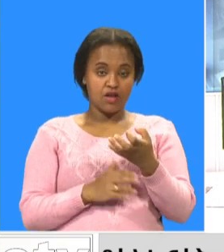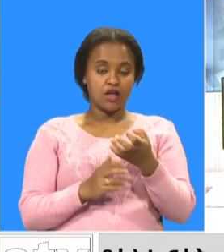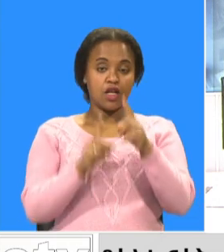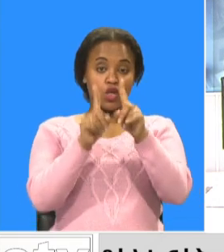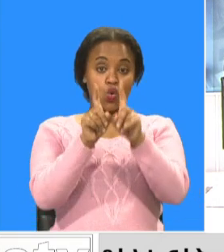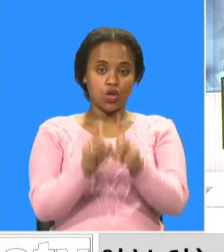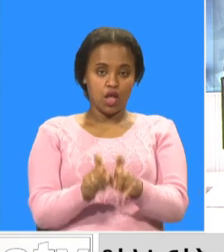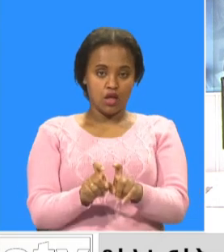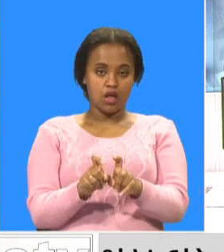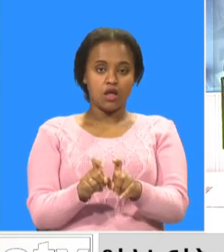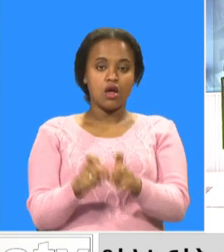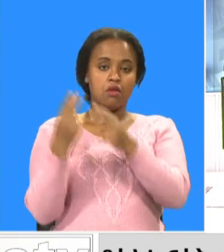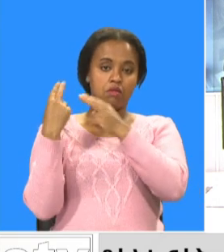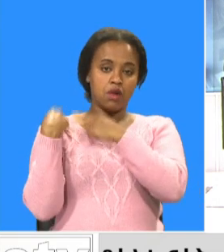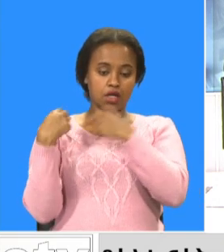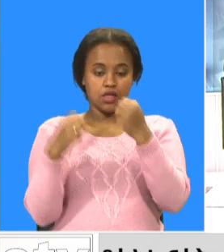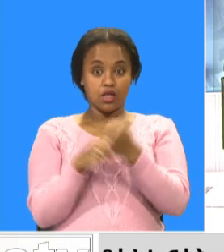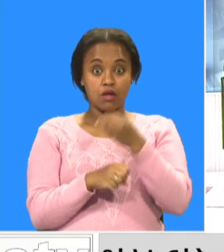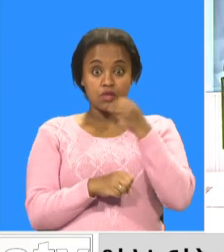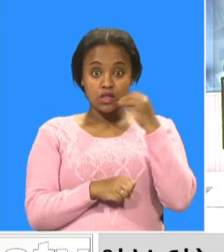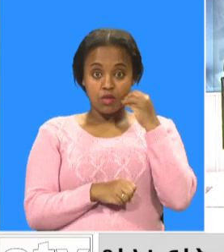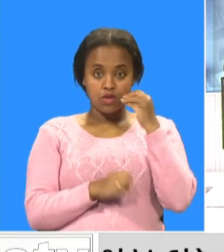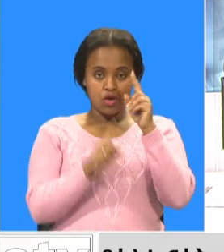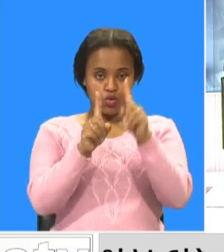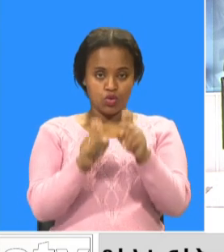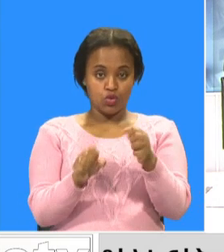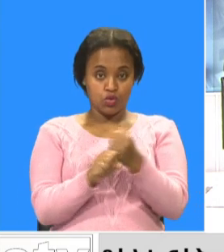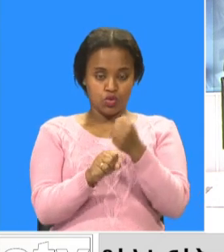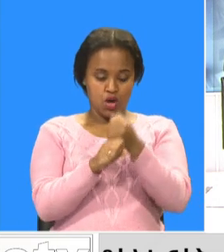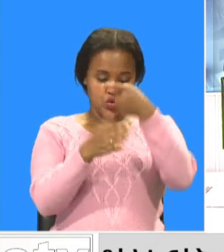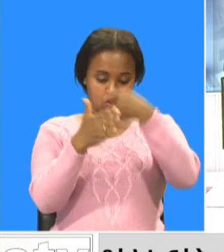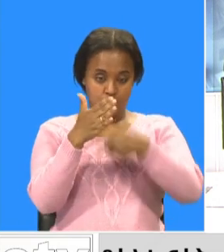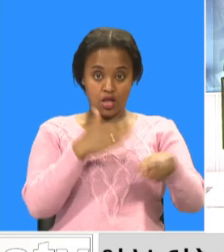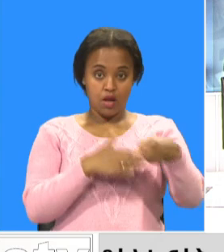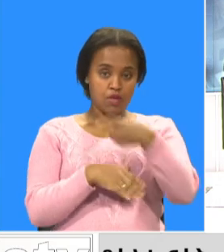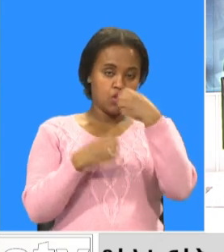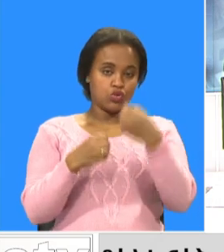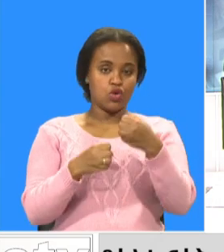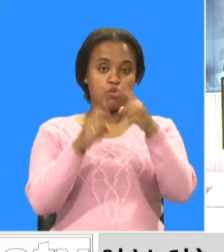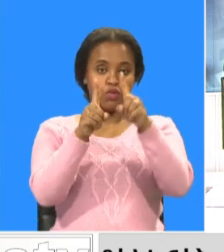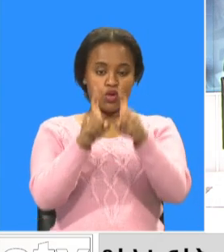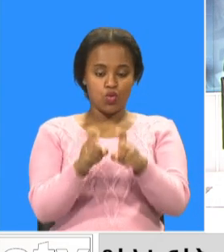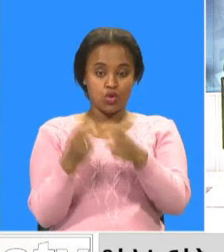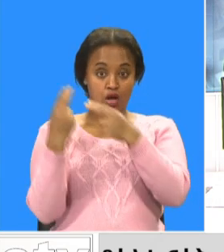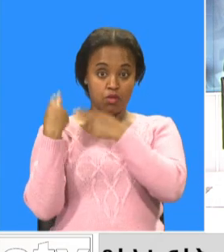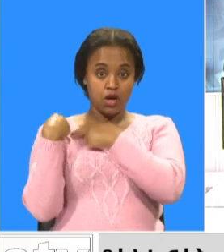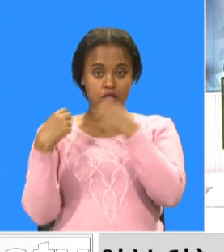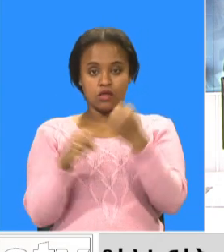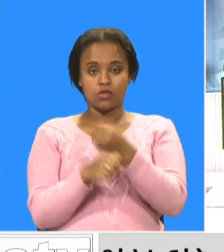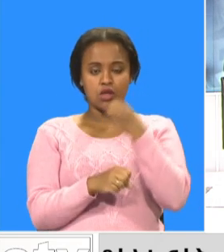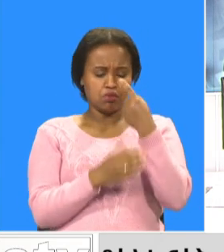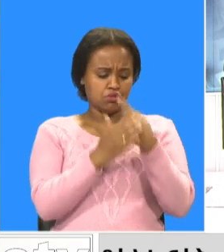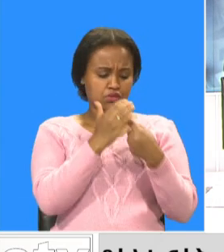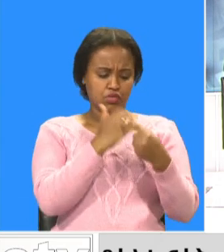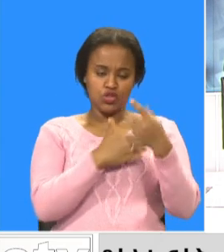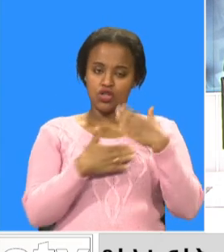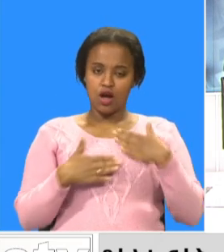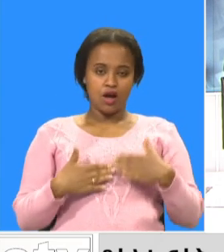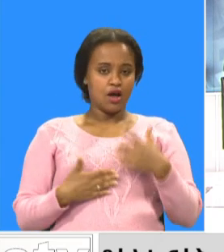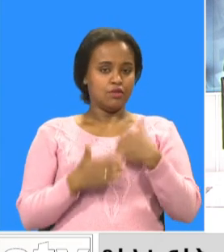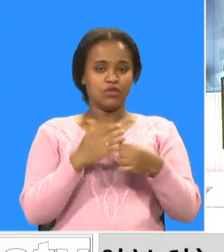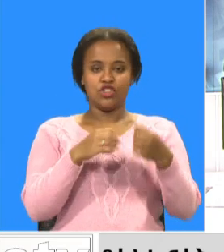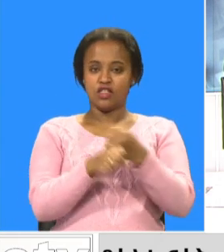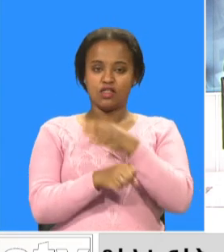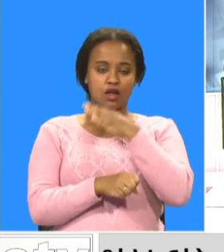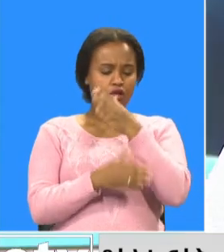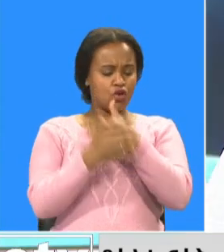መስሪያ ቤትም የቁጥጥሩ ስራ ውጤታማ ሊሆን የሚችለው በተቆጣጣሪ ባለስልጣን መስሪያ ቤት ብቻ ወይ አካል ብቻ ተሰራ